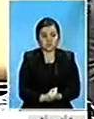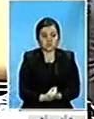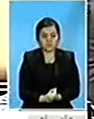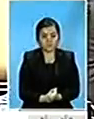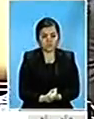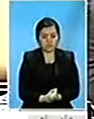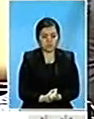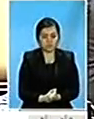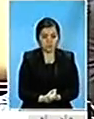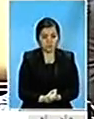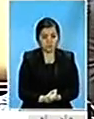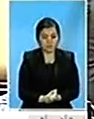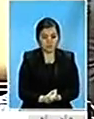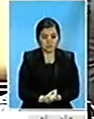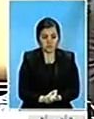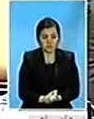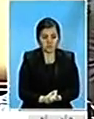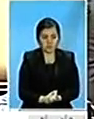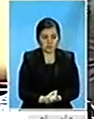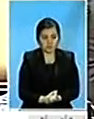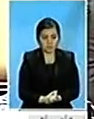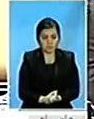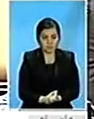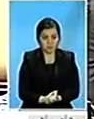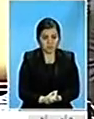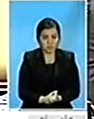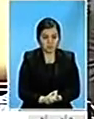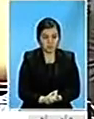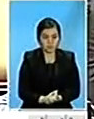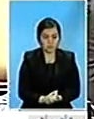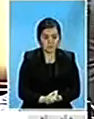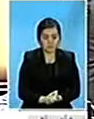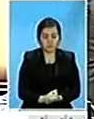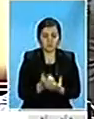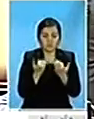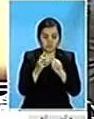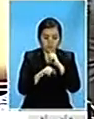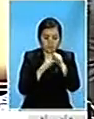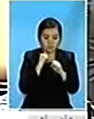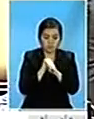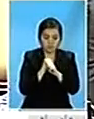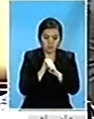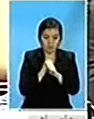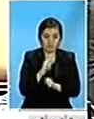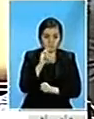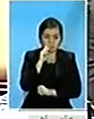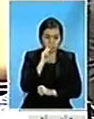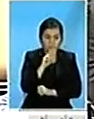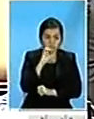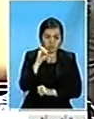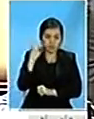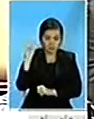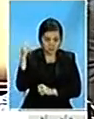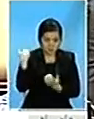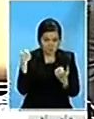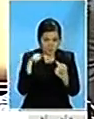าข้อสังเกตในเรื่องของการตั้งงบชำระหนี้ของงบประมาณประจำปี2566ของท่านกรรมาธิการน่